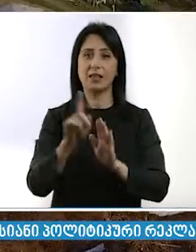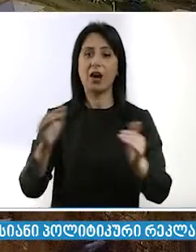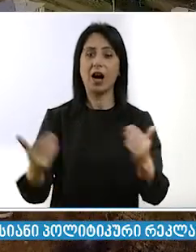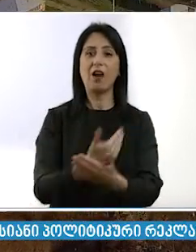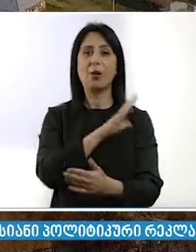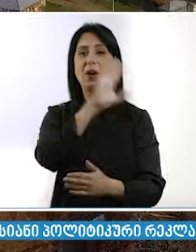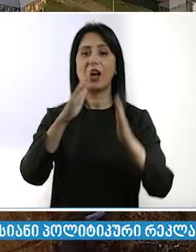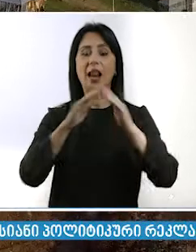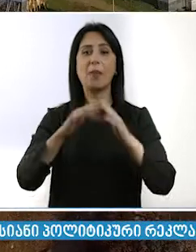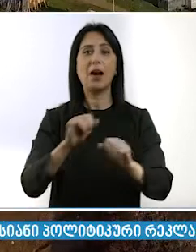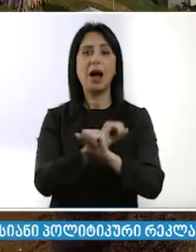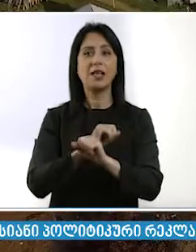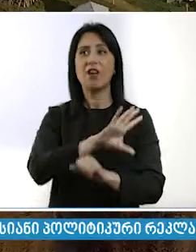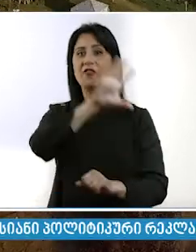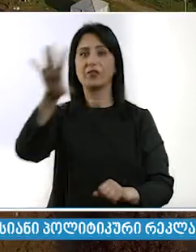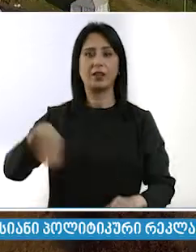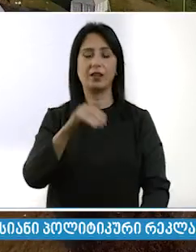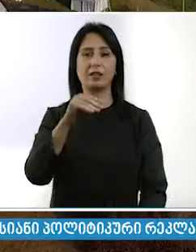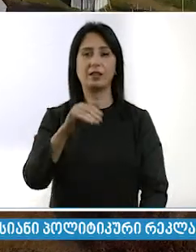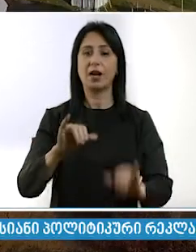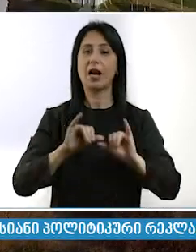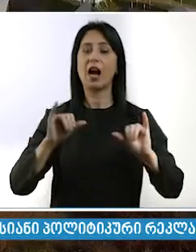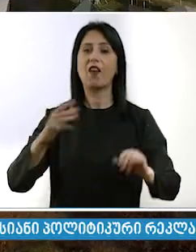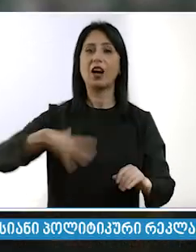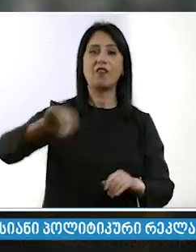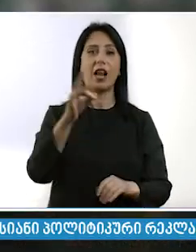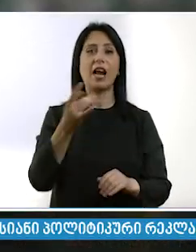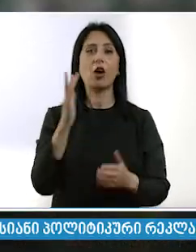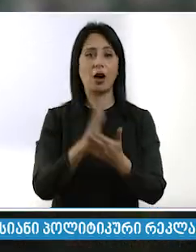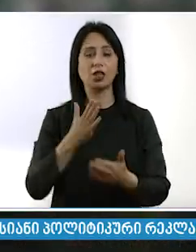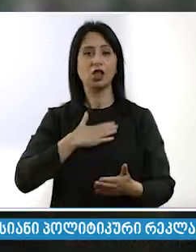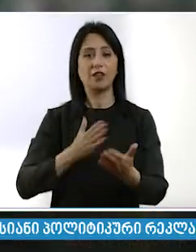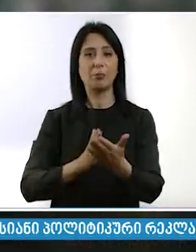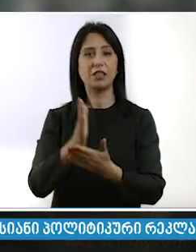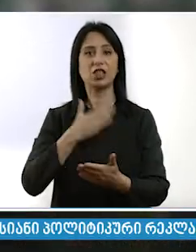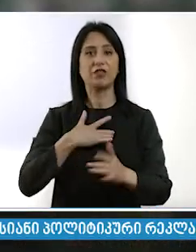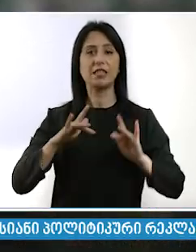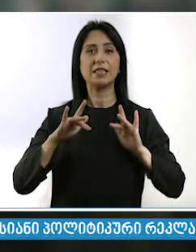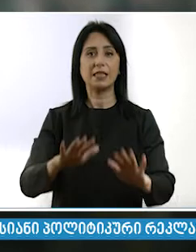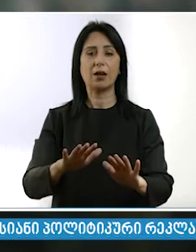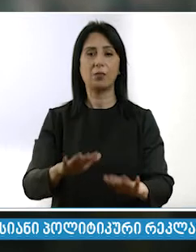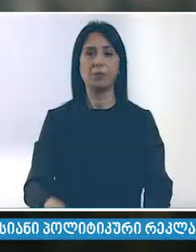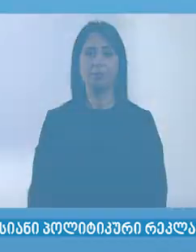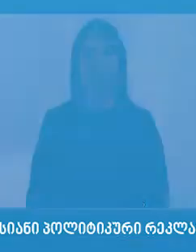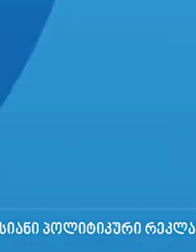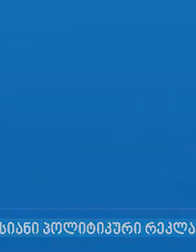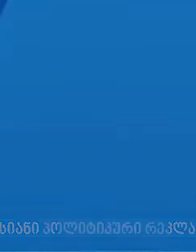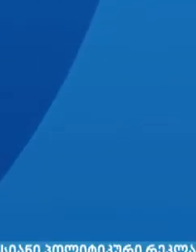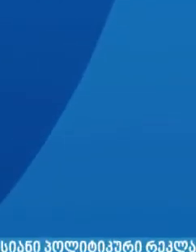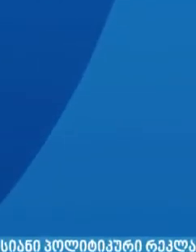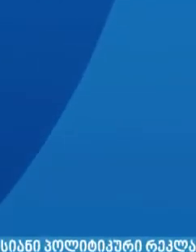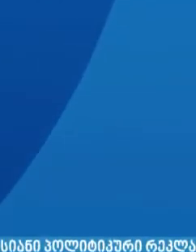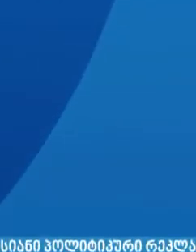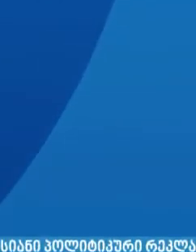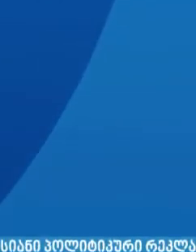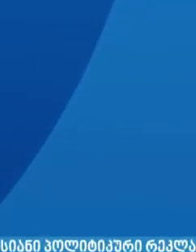ახალგაზრდული ბანაკები. Განვაახლებთ ყველა ბანაკს მთელი ქვეყნის მასშტაბით. Განვითარება ყველა რეგიონს, ეს არის ჩვენი მიზანი და ჩვენი საქმე.